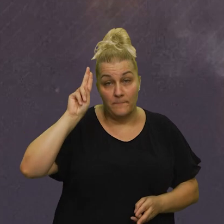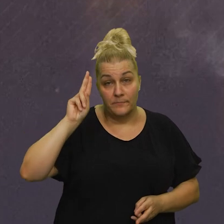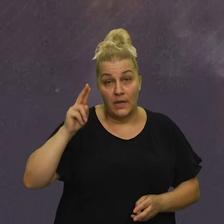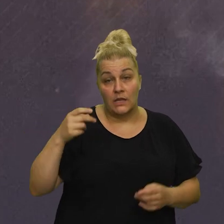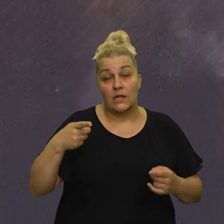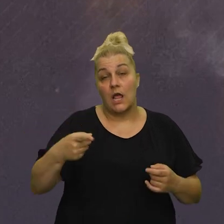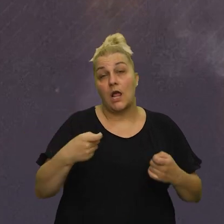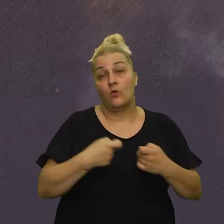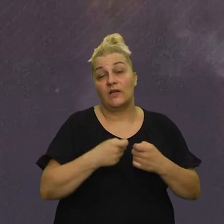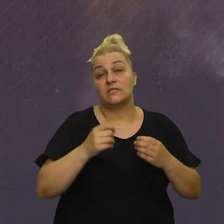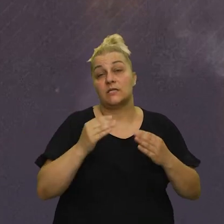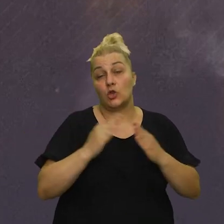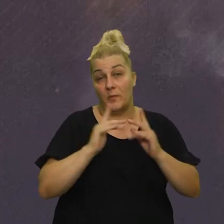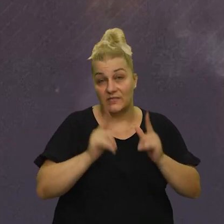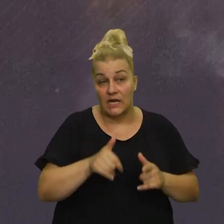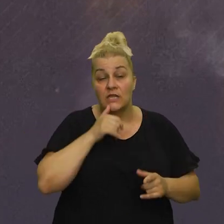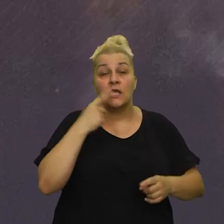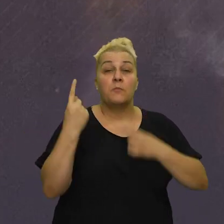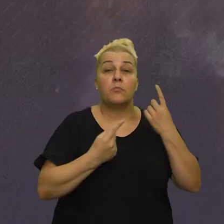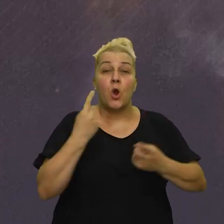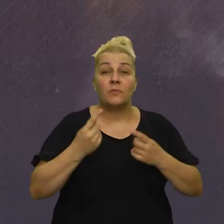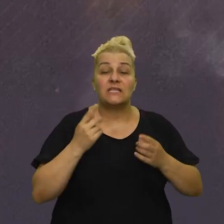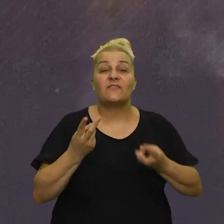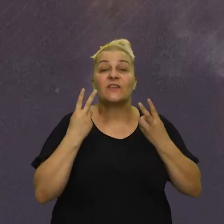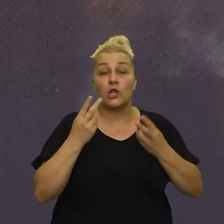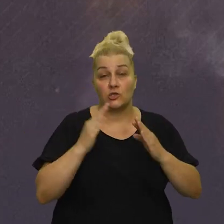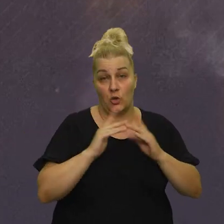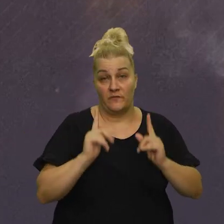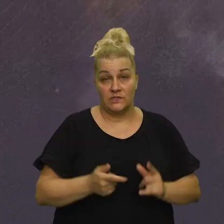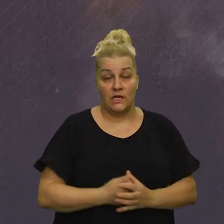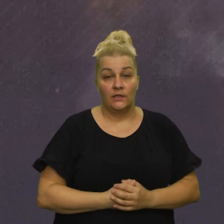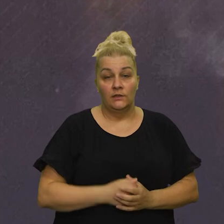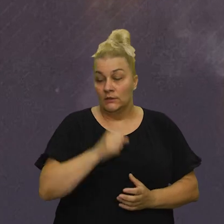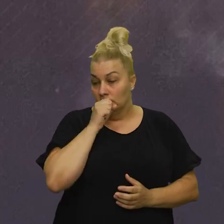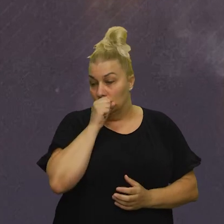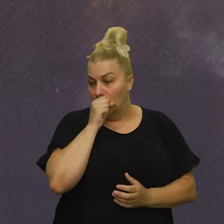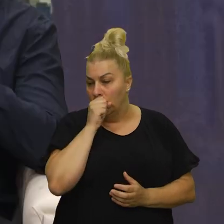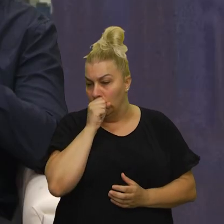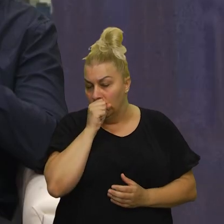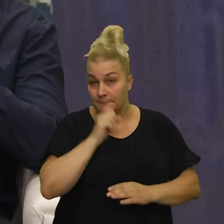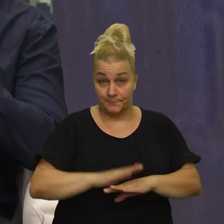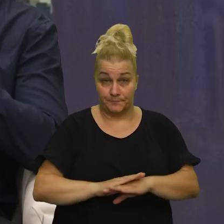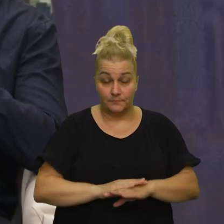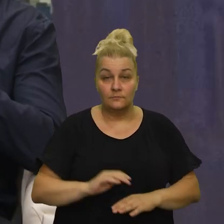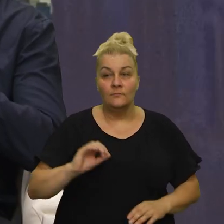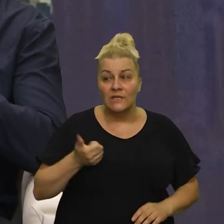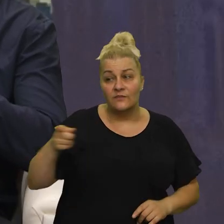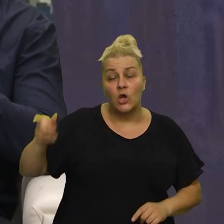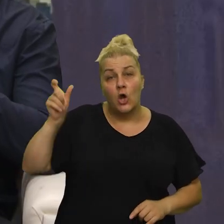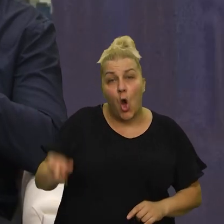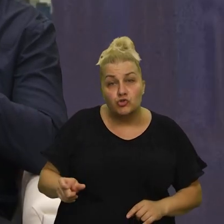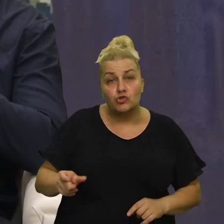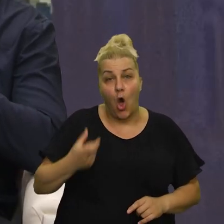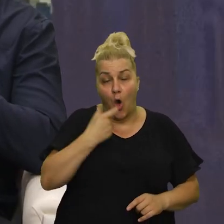na Domovinski rat i da promiču vrijednosti Domovinskog rata. E sad, jeste li vi osobno bili ili vidio sam